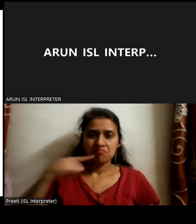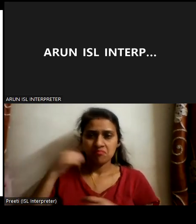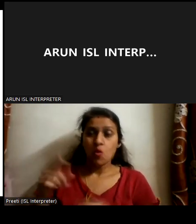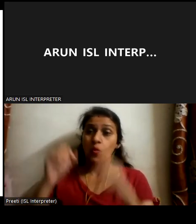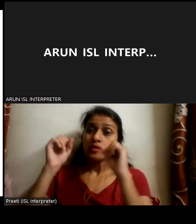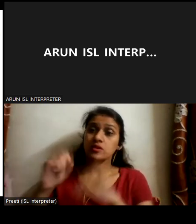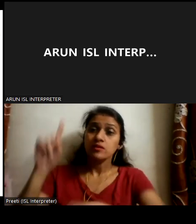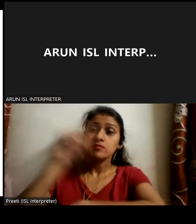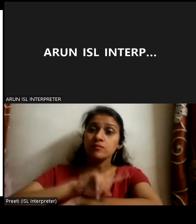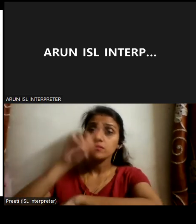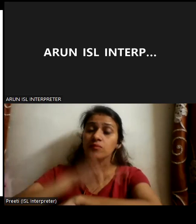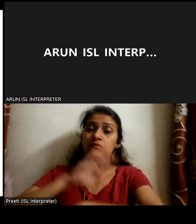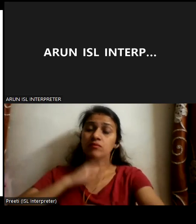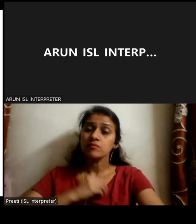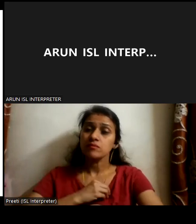सपोज टू